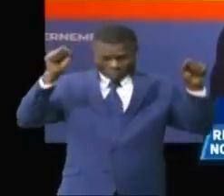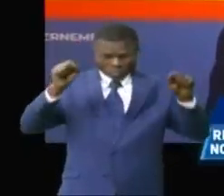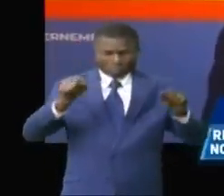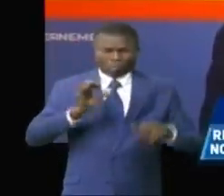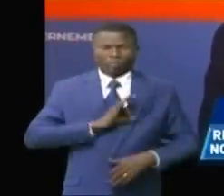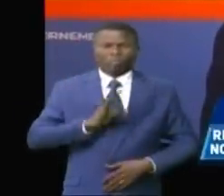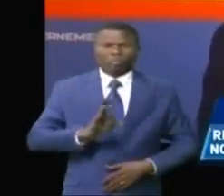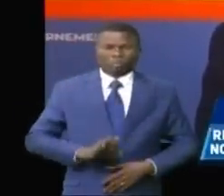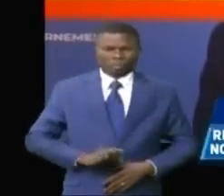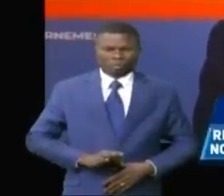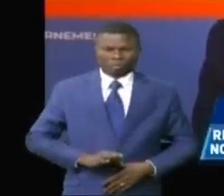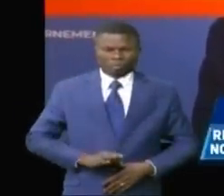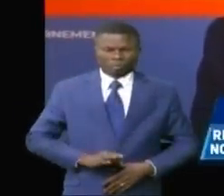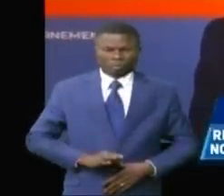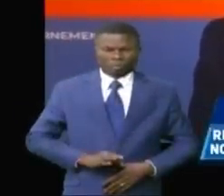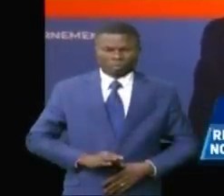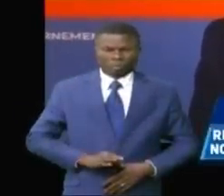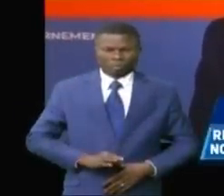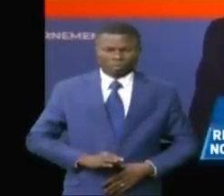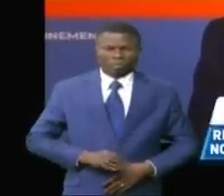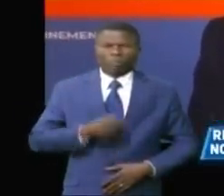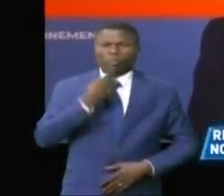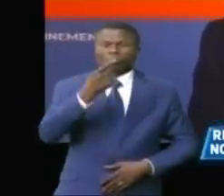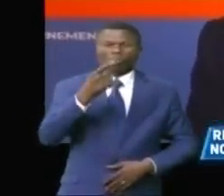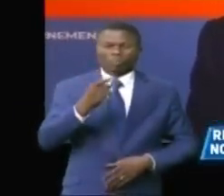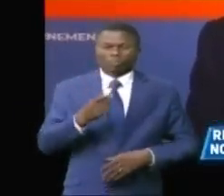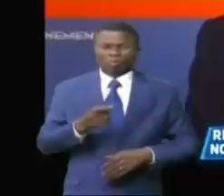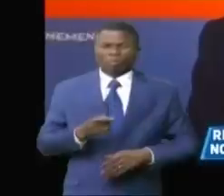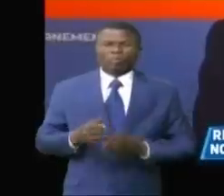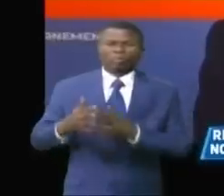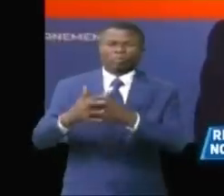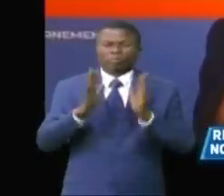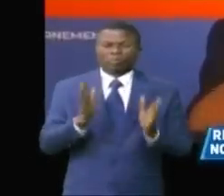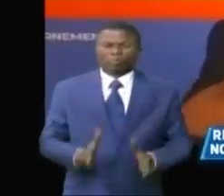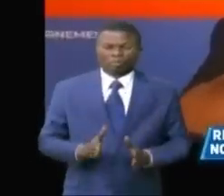Tshisekedi aurait à New York en marge